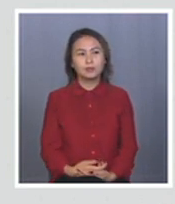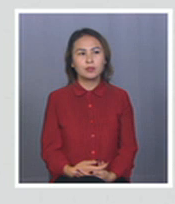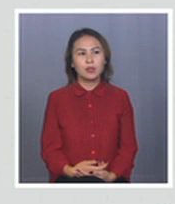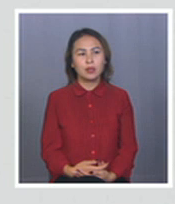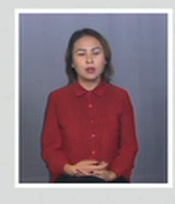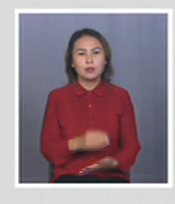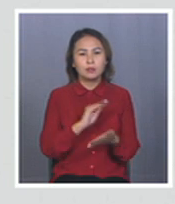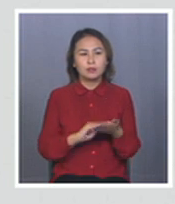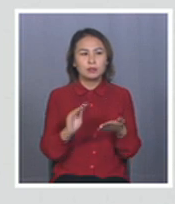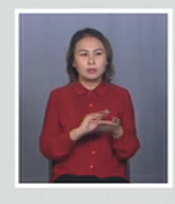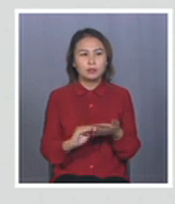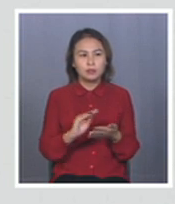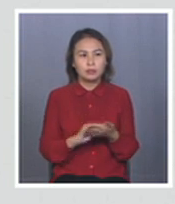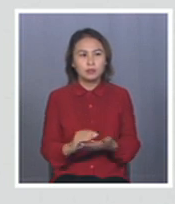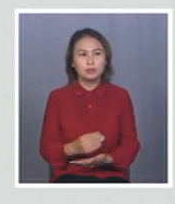қосамын.